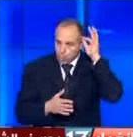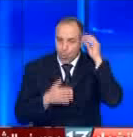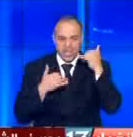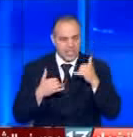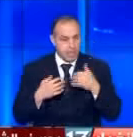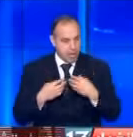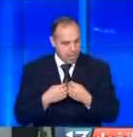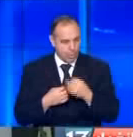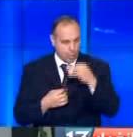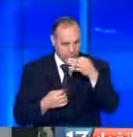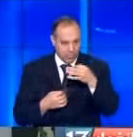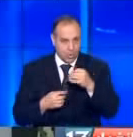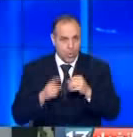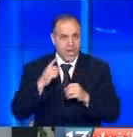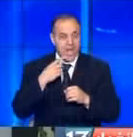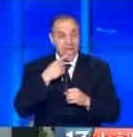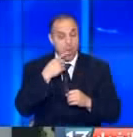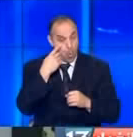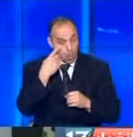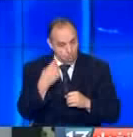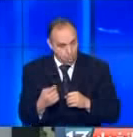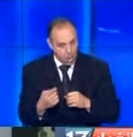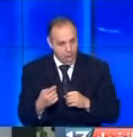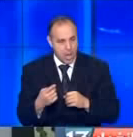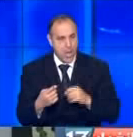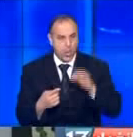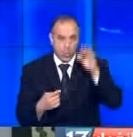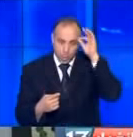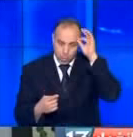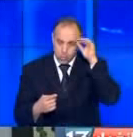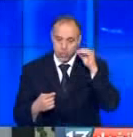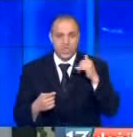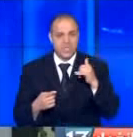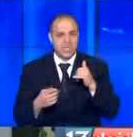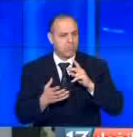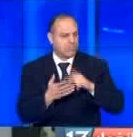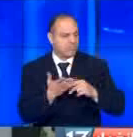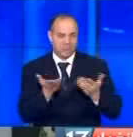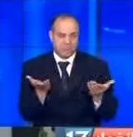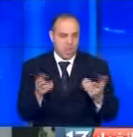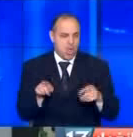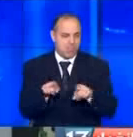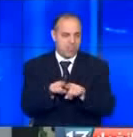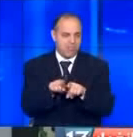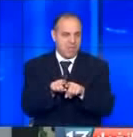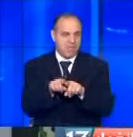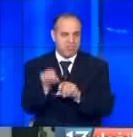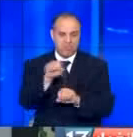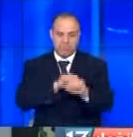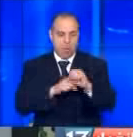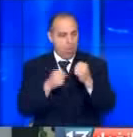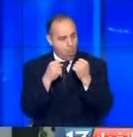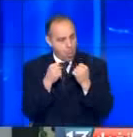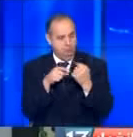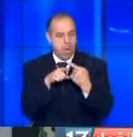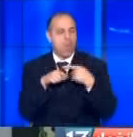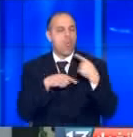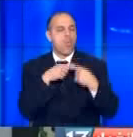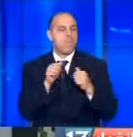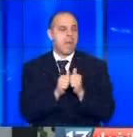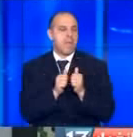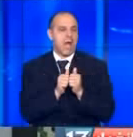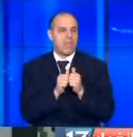تنسيق قوي وشبه يومي ومتواصل في الجانب الأمني، وحققنا العديد من النجاحات في المستوى الأمني بفضل التنسيق